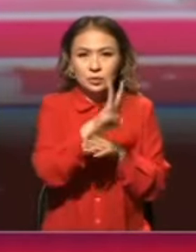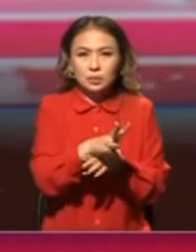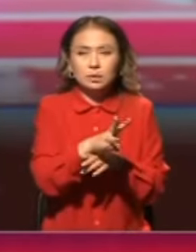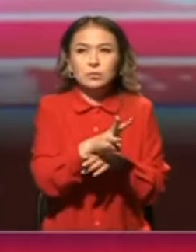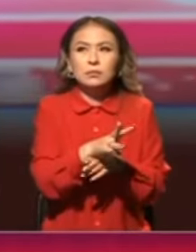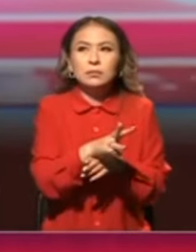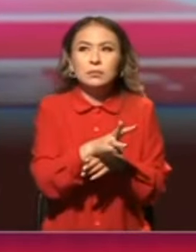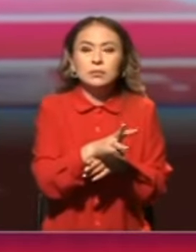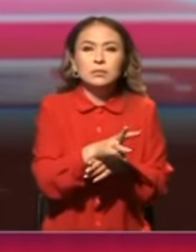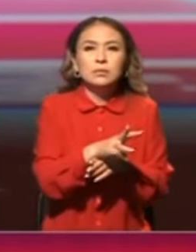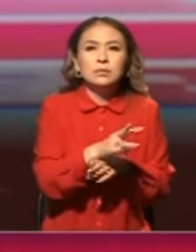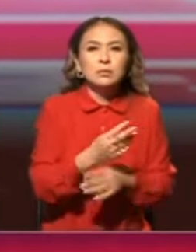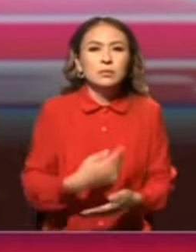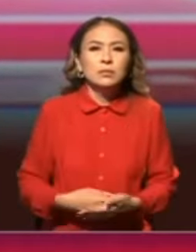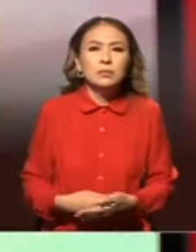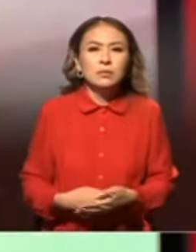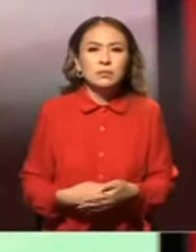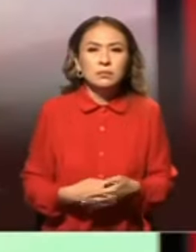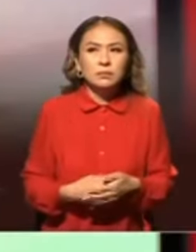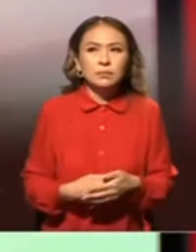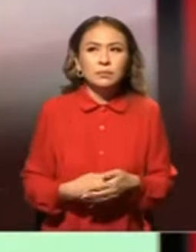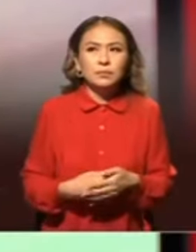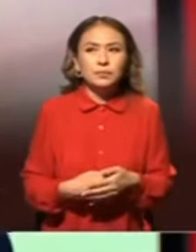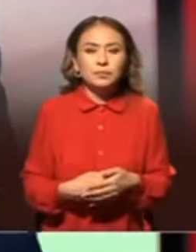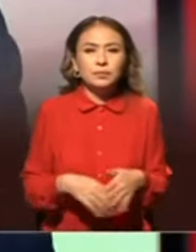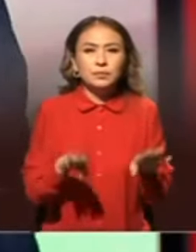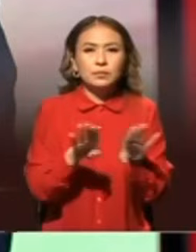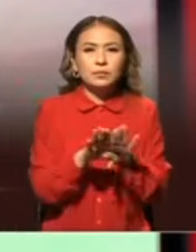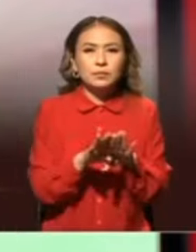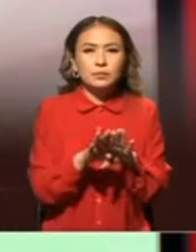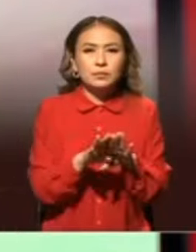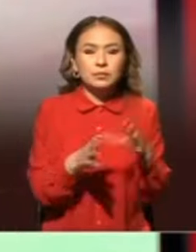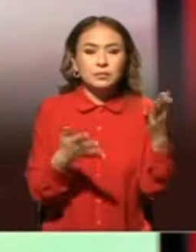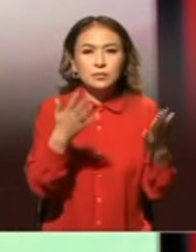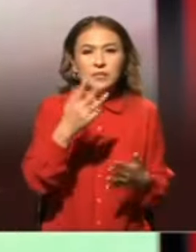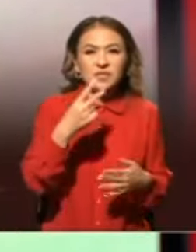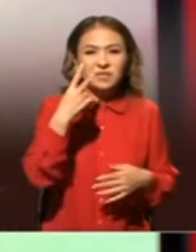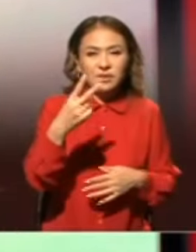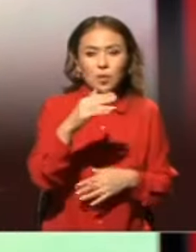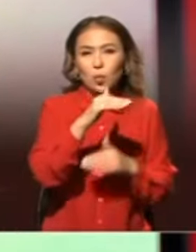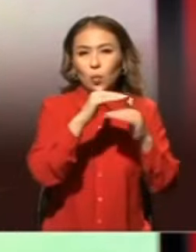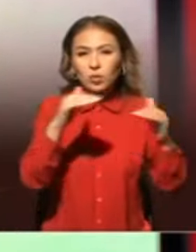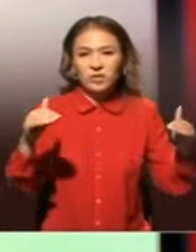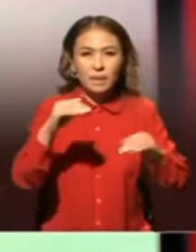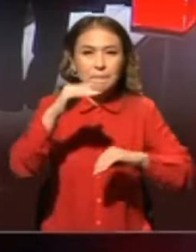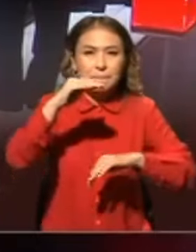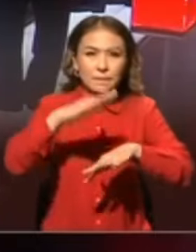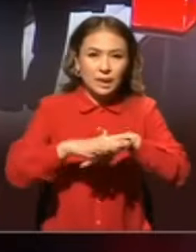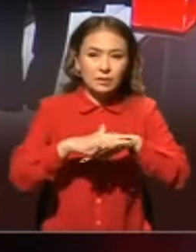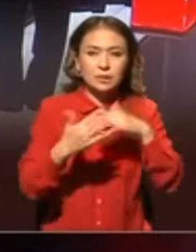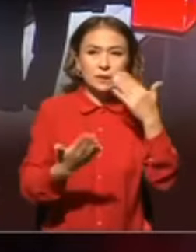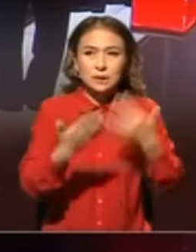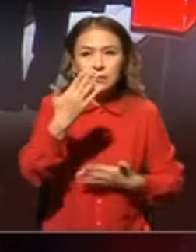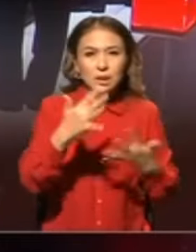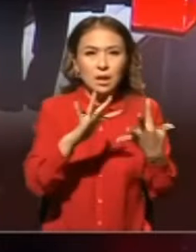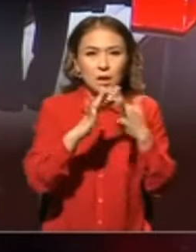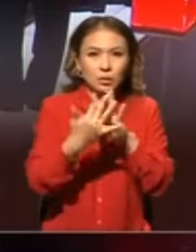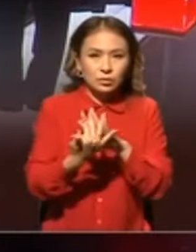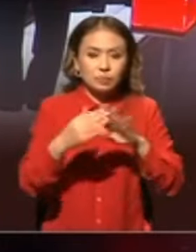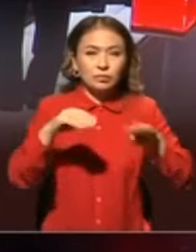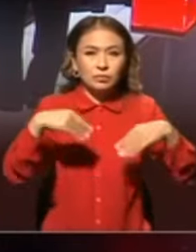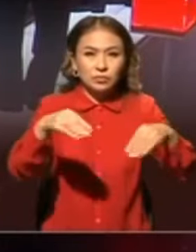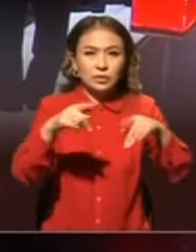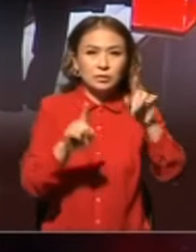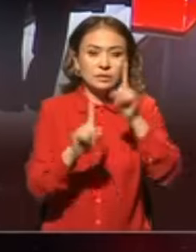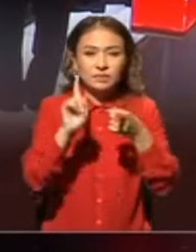әлі жететін шығармыз. Сөзіңіз аузыңызда, иә. Жаңағыда айтқанда, егер екінші деңгейдегі банктер осы ауыл шаруашылығы саласына бет бұратын